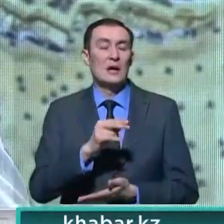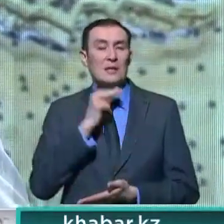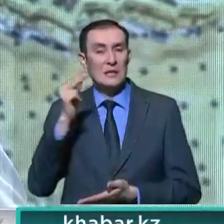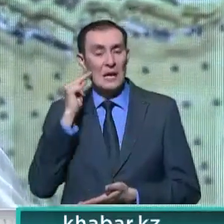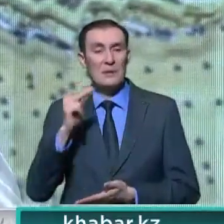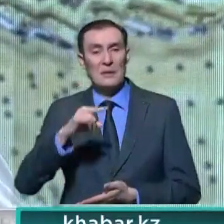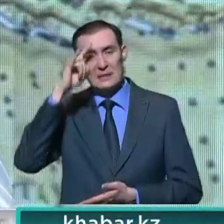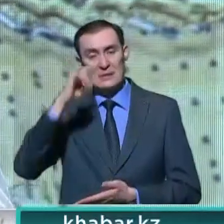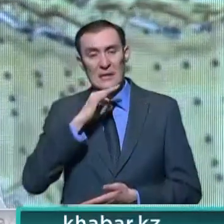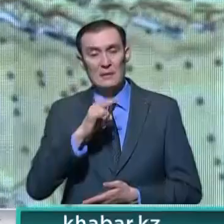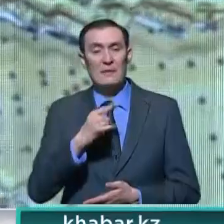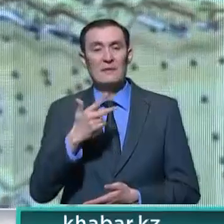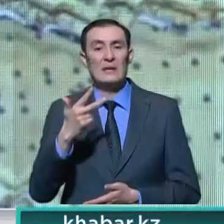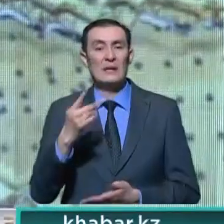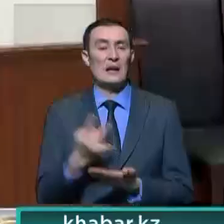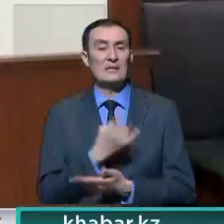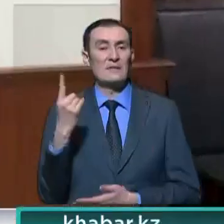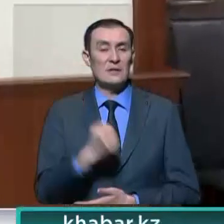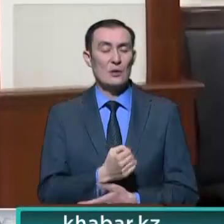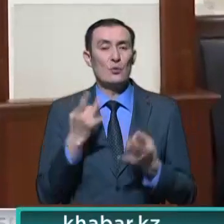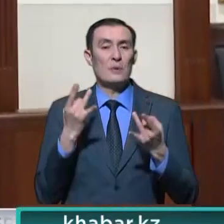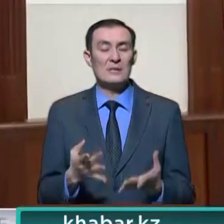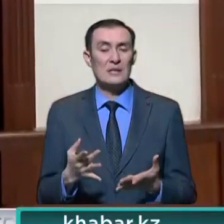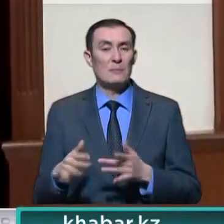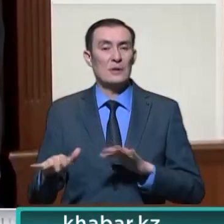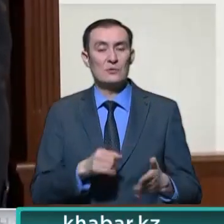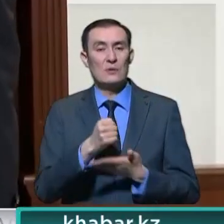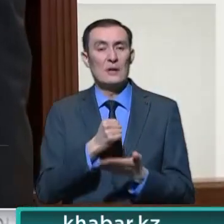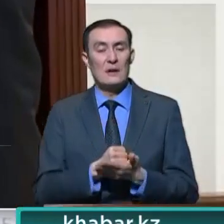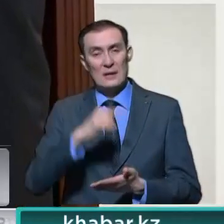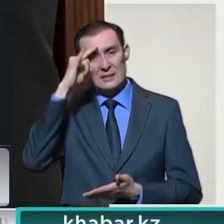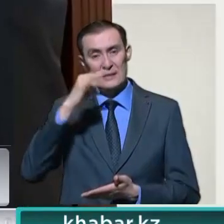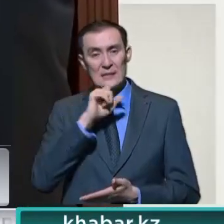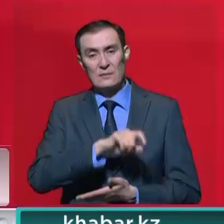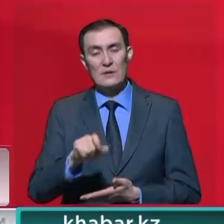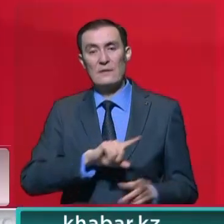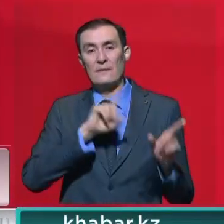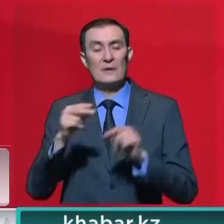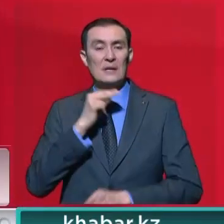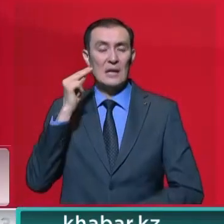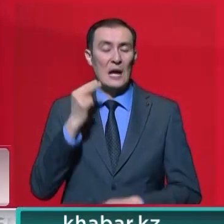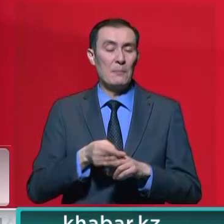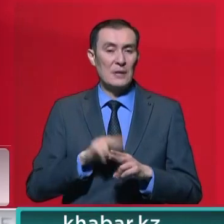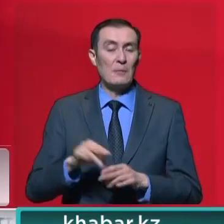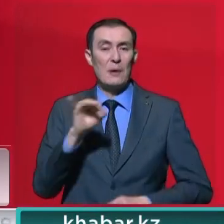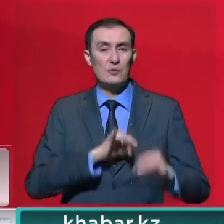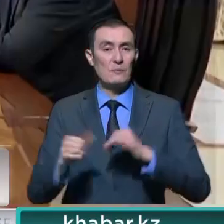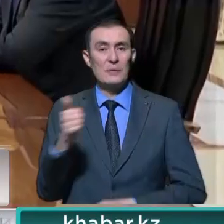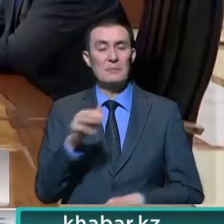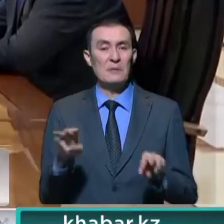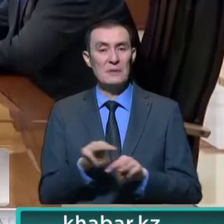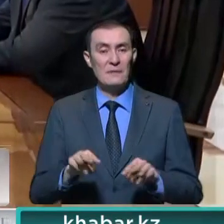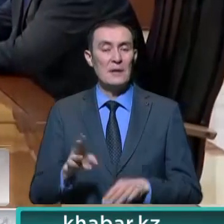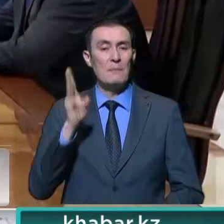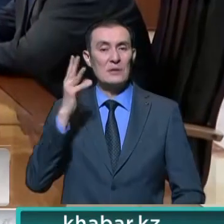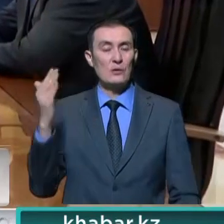Пекином с частотой три рейса в неделю упростят процедуры при поездках казахстанцев в Китай все эти вопросы премьер-министр обсудил с китайским послом